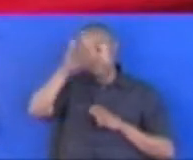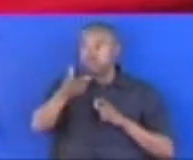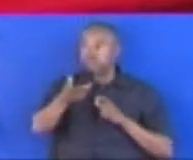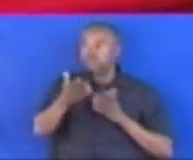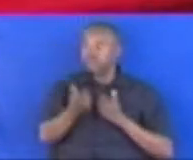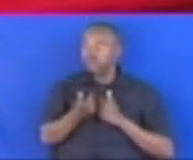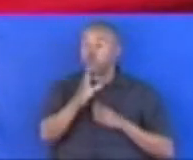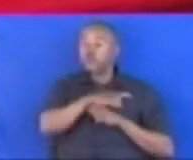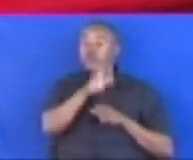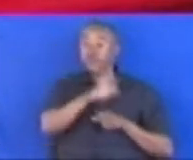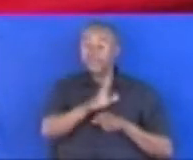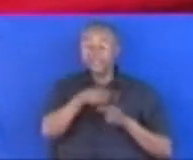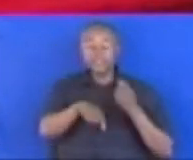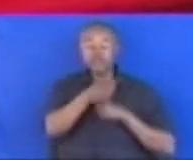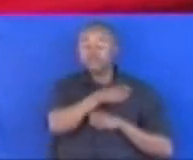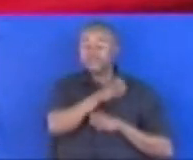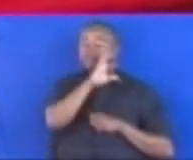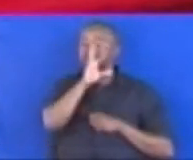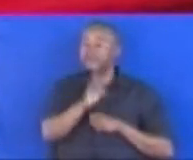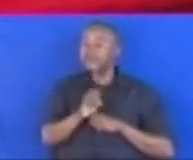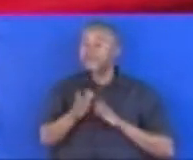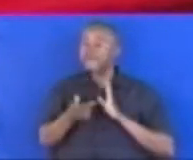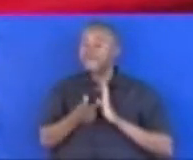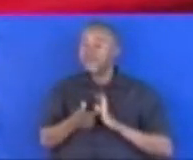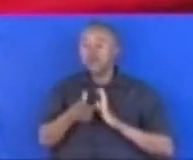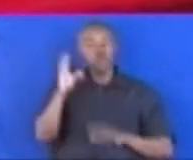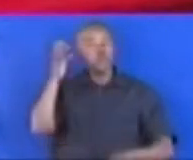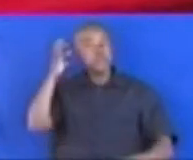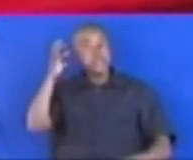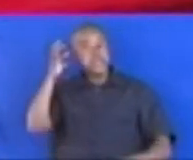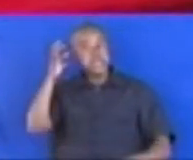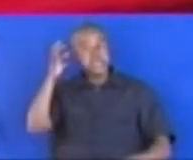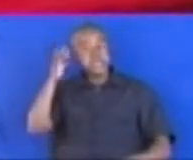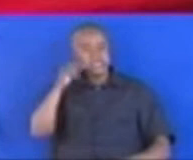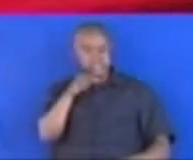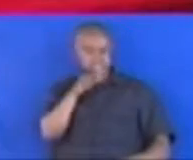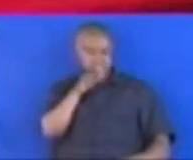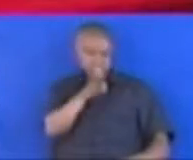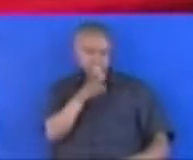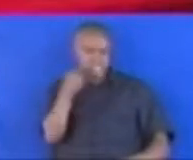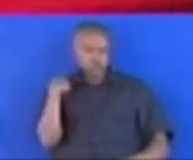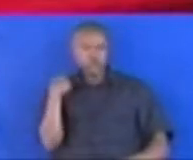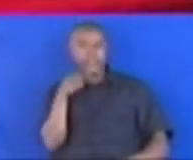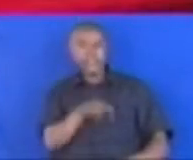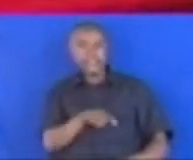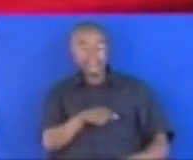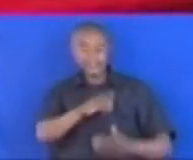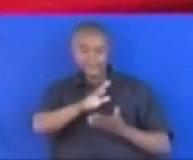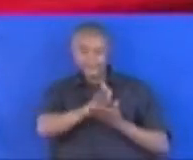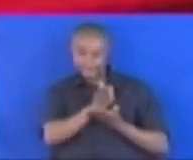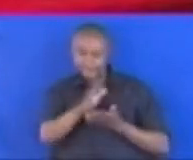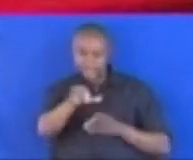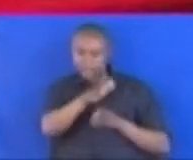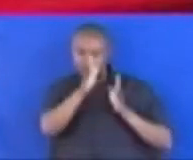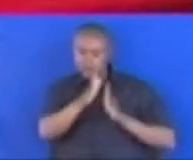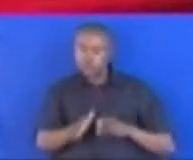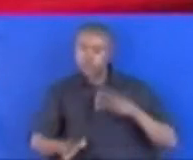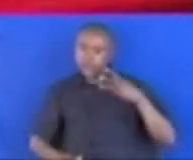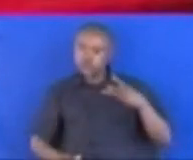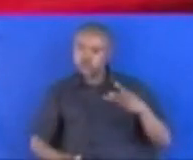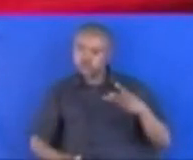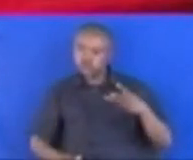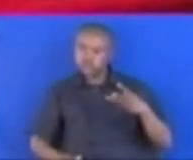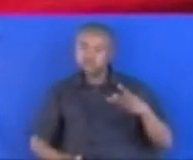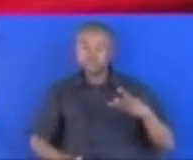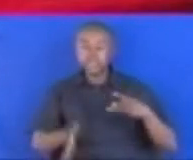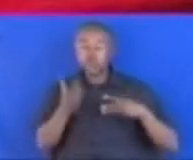katika hospitali zote nchini ikiwemo hospitali ya taifa ya Muhimbili ambayo kimsingi imegawanywa katika maeneo makuu matatu ambayo ni